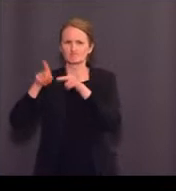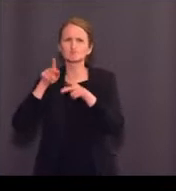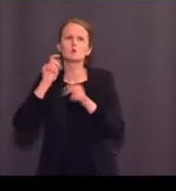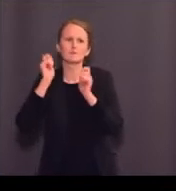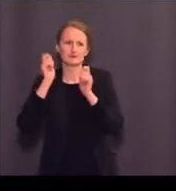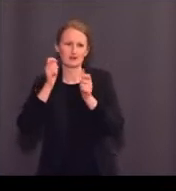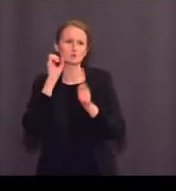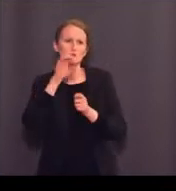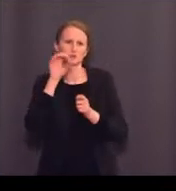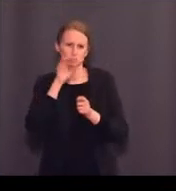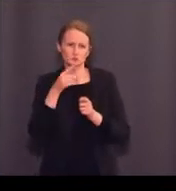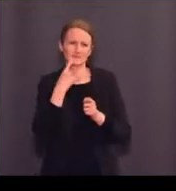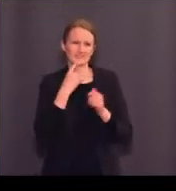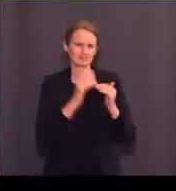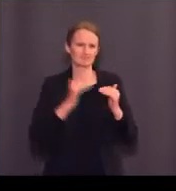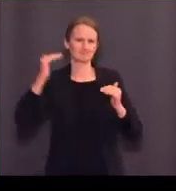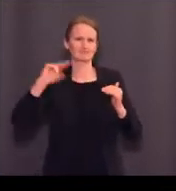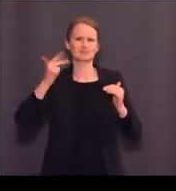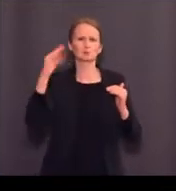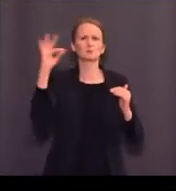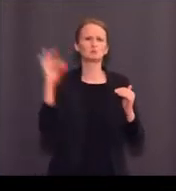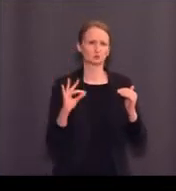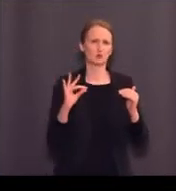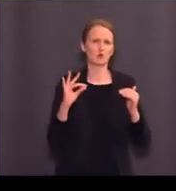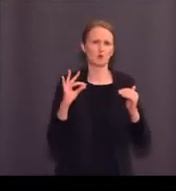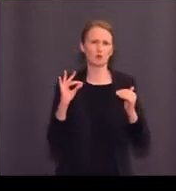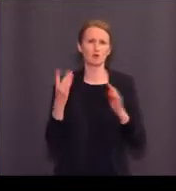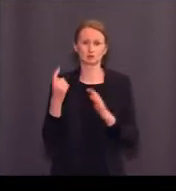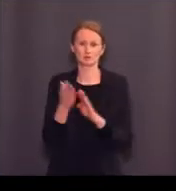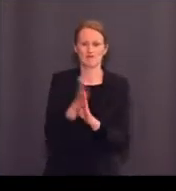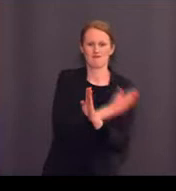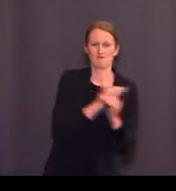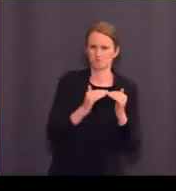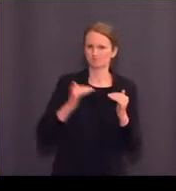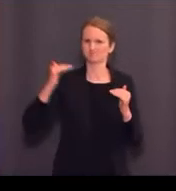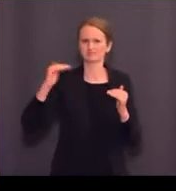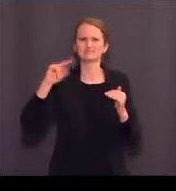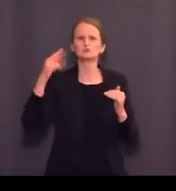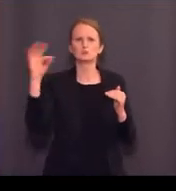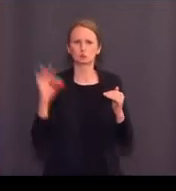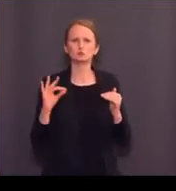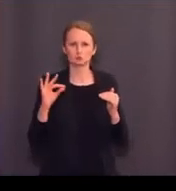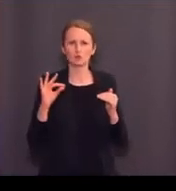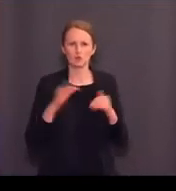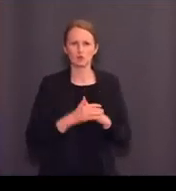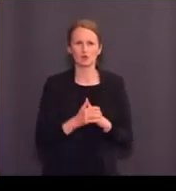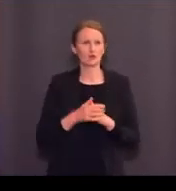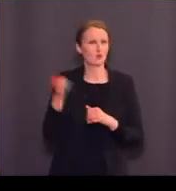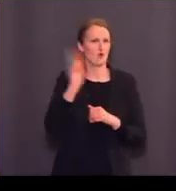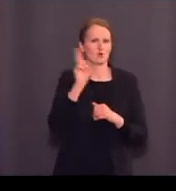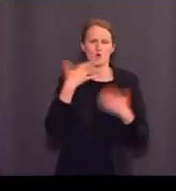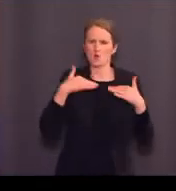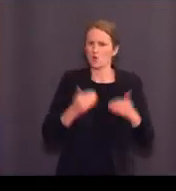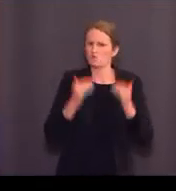la semaine qui précède. Le pic actuellement est celui de vendredi dernier où on a compté